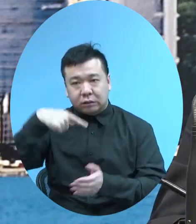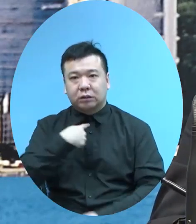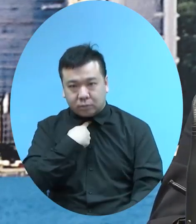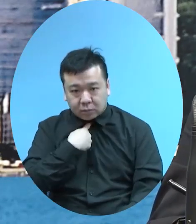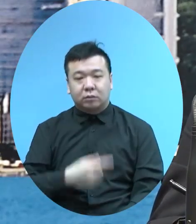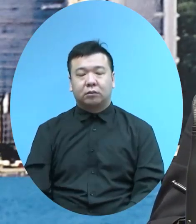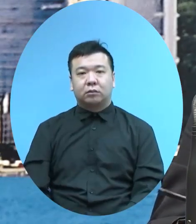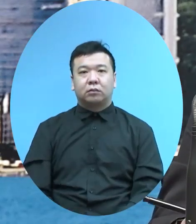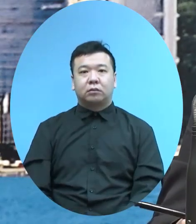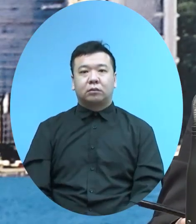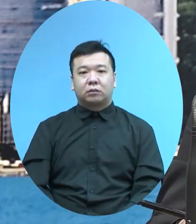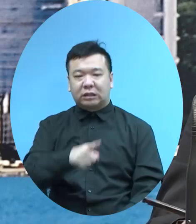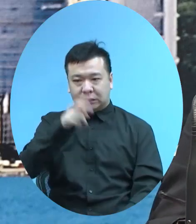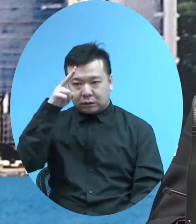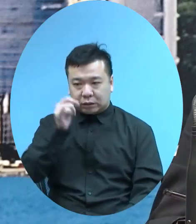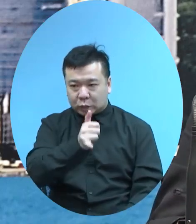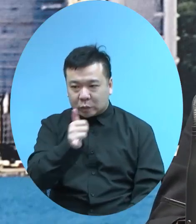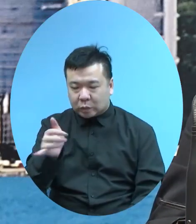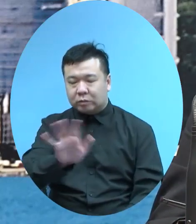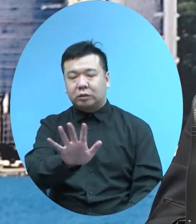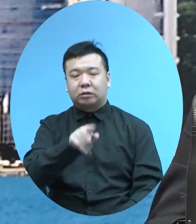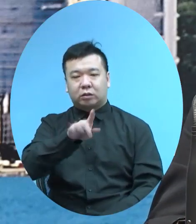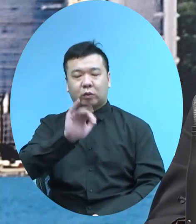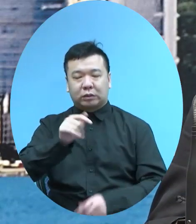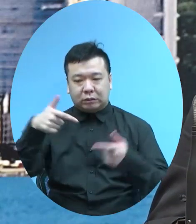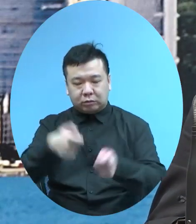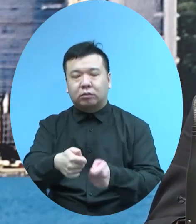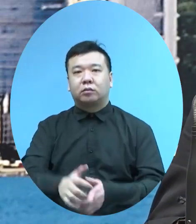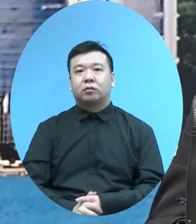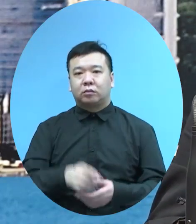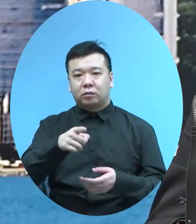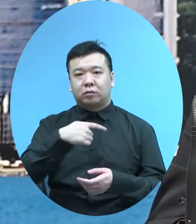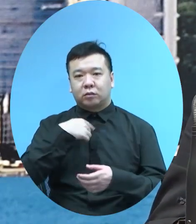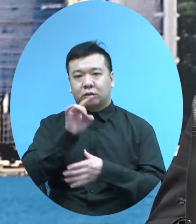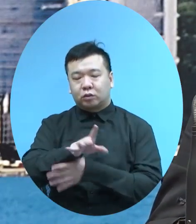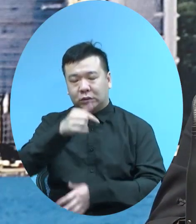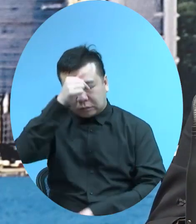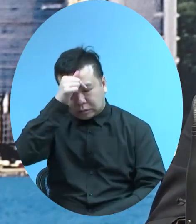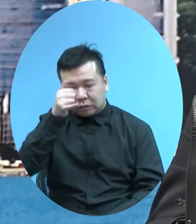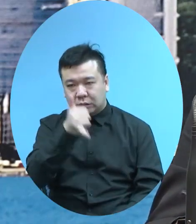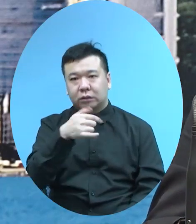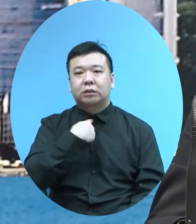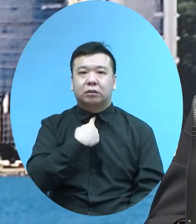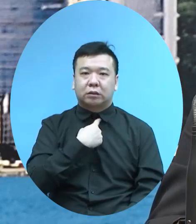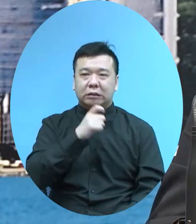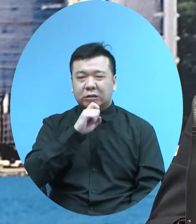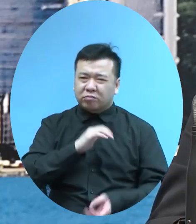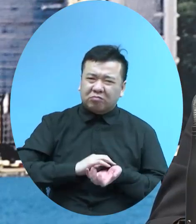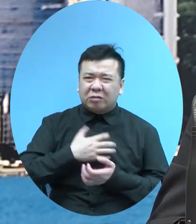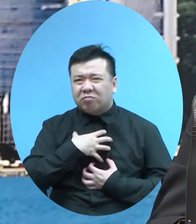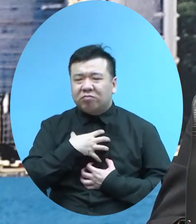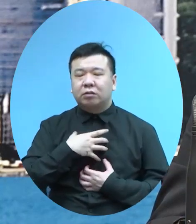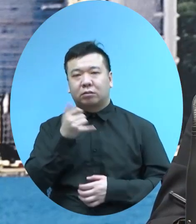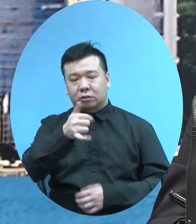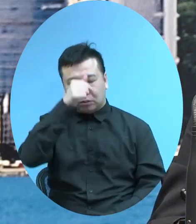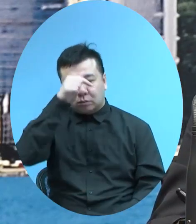如果可以避免去一啲場合咧，就盡量避免咯。咁同埋都係要早啲睇醫生咯。即係如果有少少唔舒服啦，咁而家嘅情